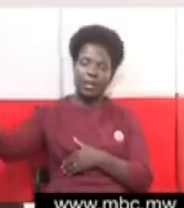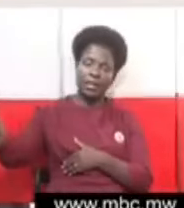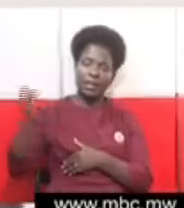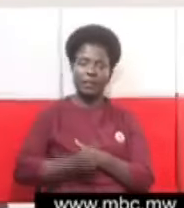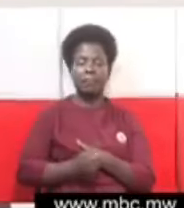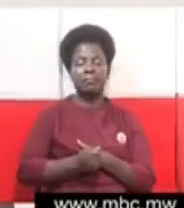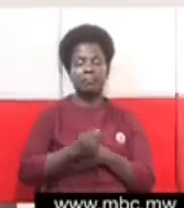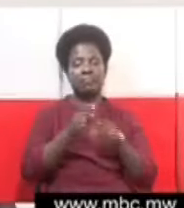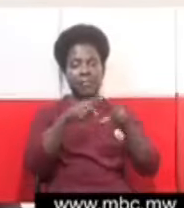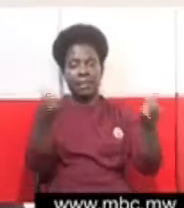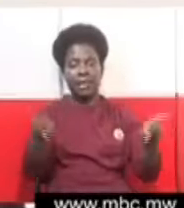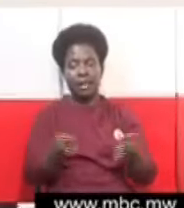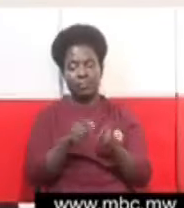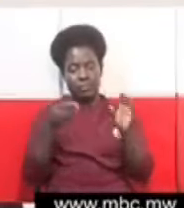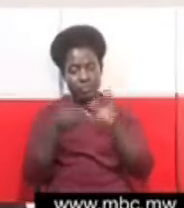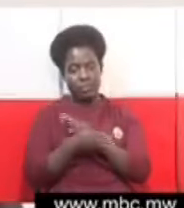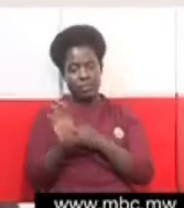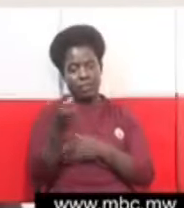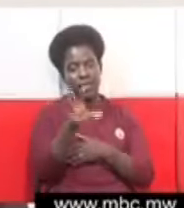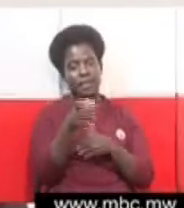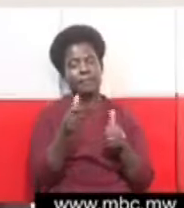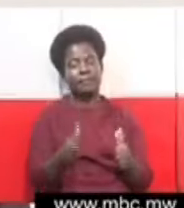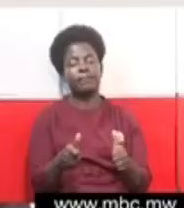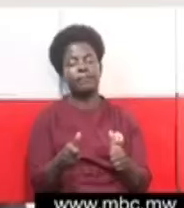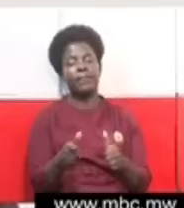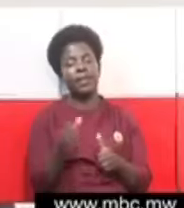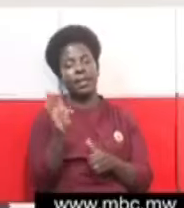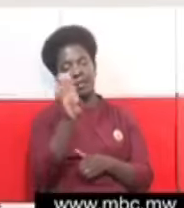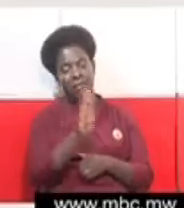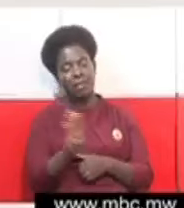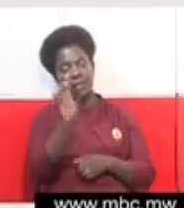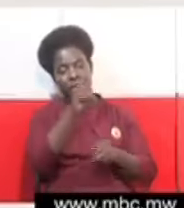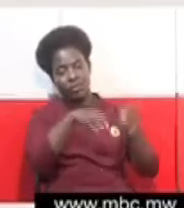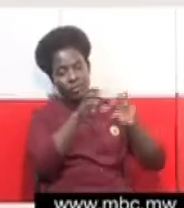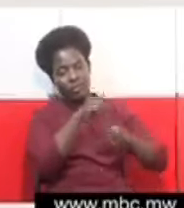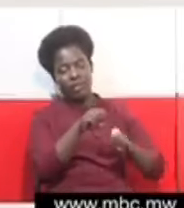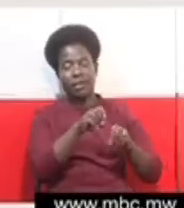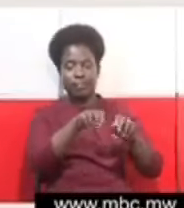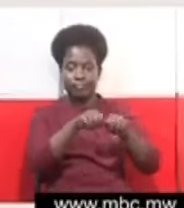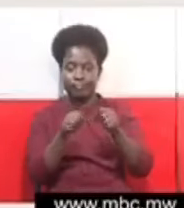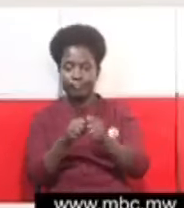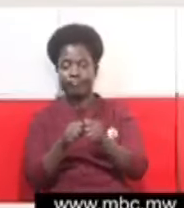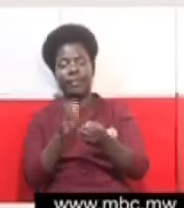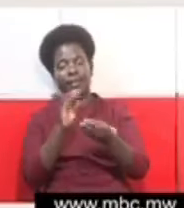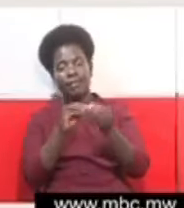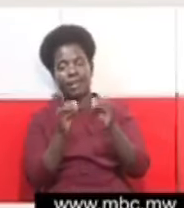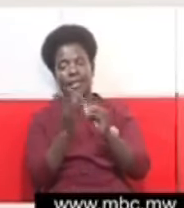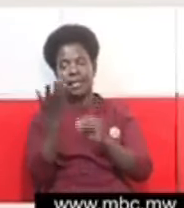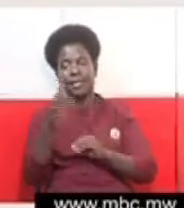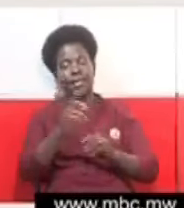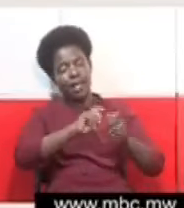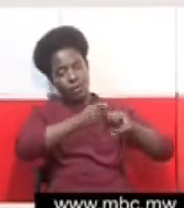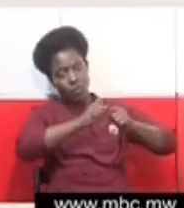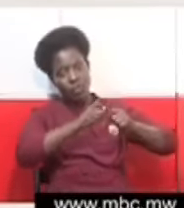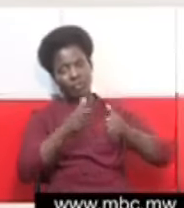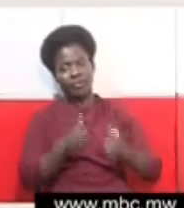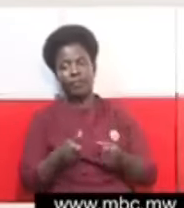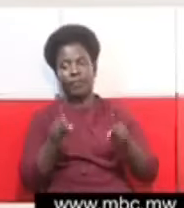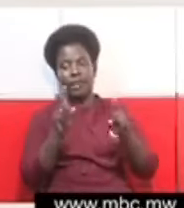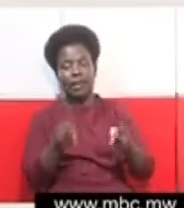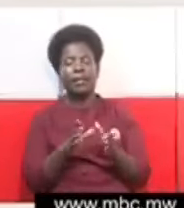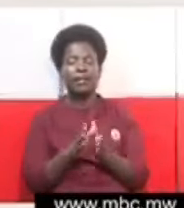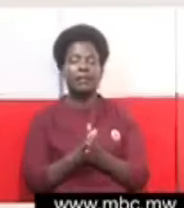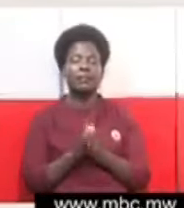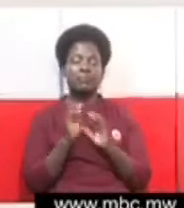sobano. Network yonse ya Blantyre City, deep password, yuka ya nyuani. Kuti, maza samata hiki, kumaso atuazita Blantyre mazi. Kumaso, kumeni